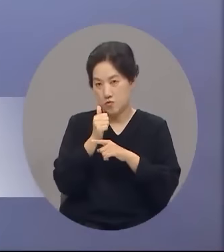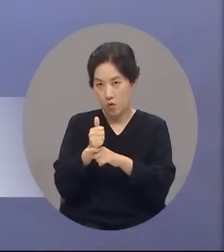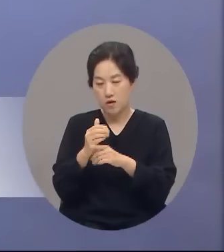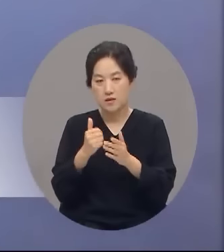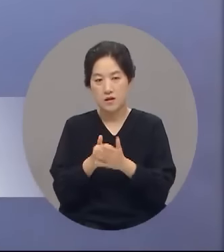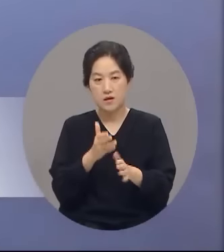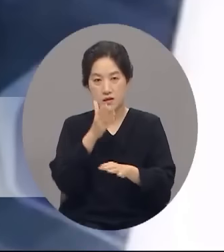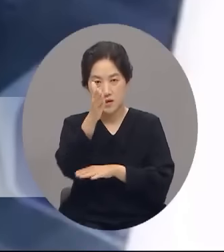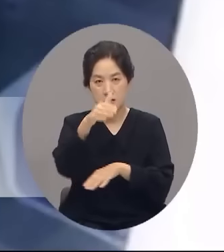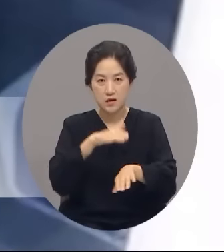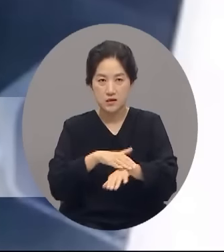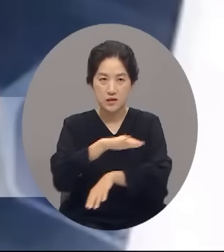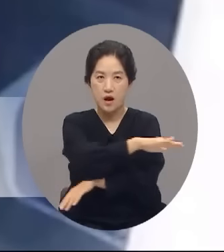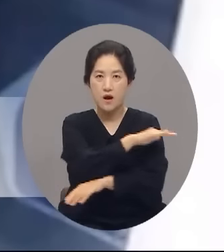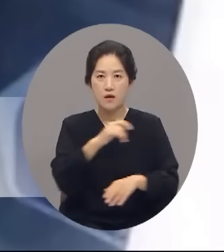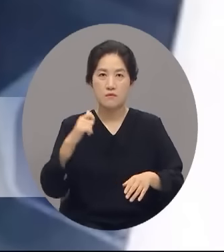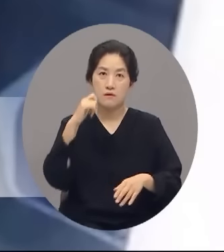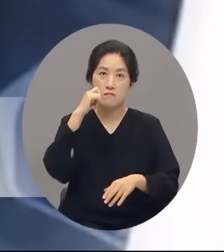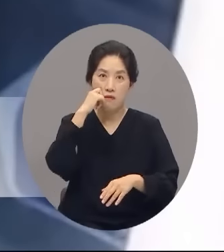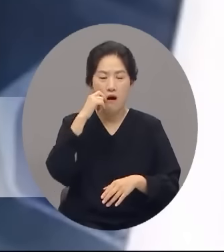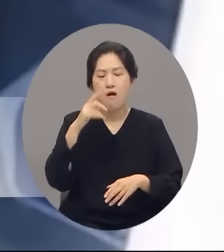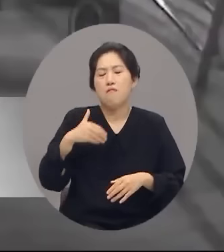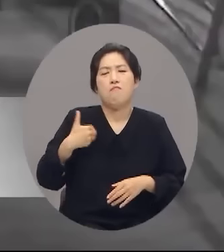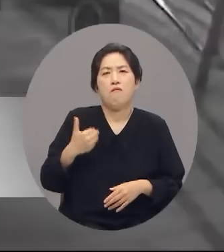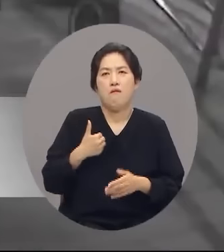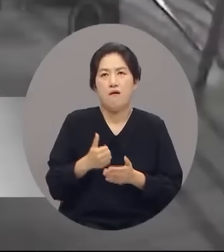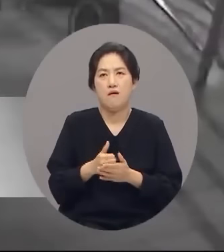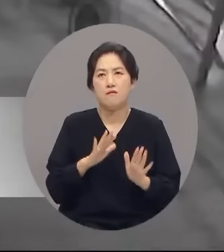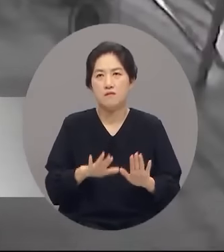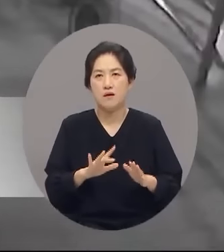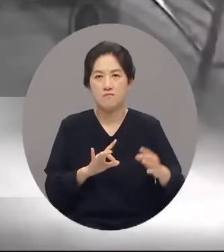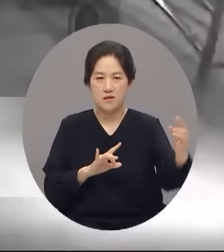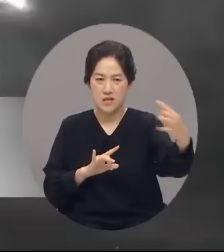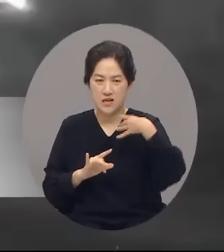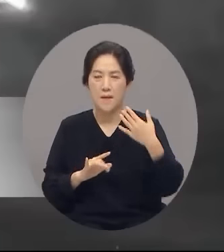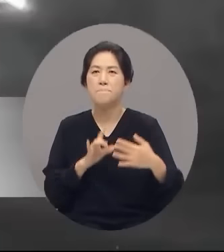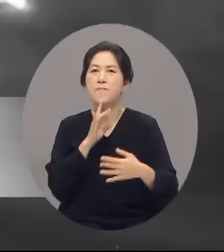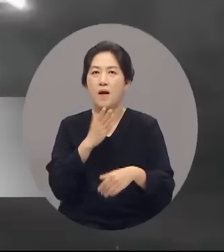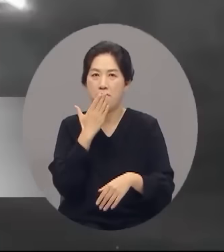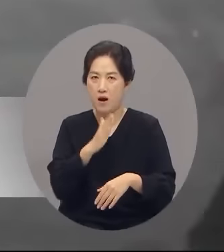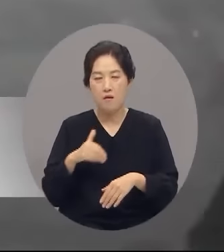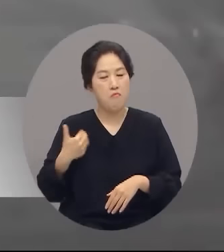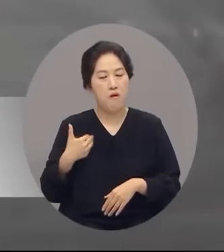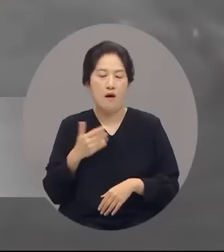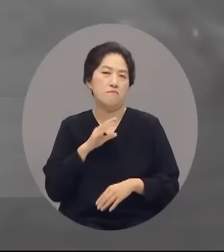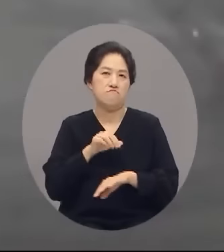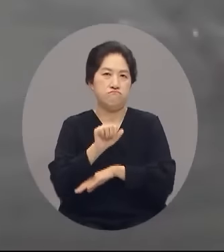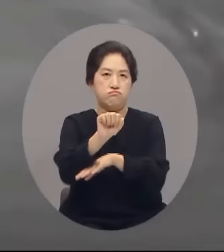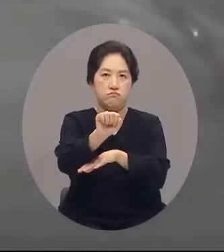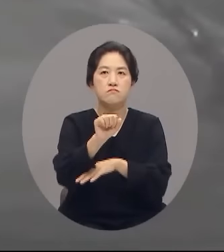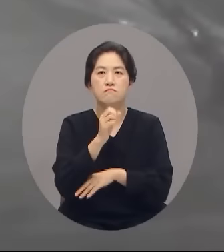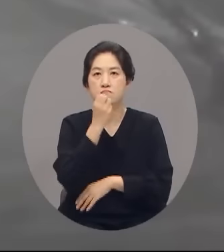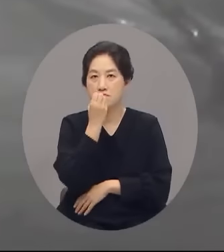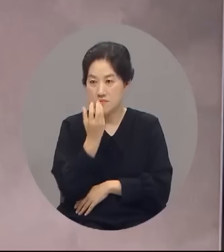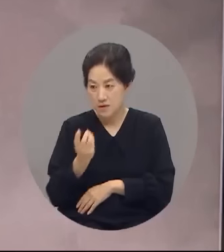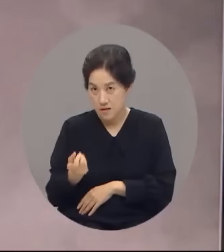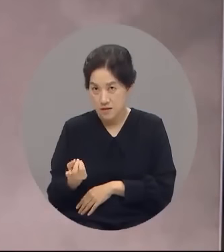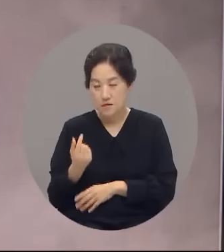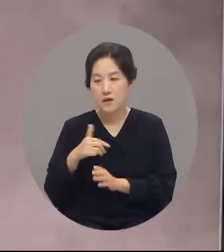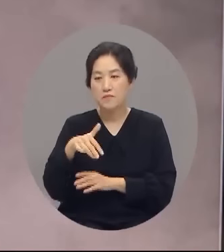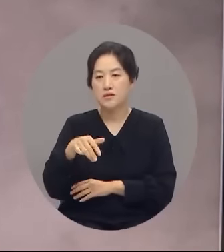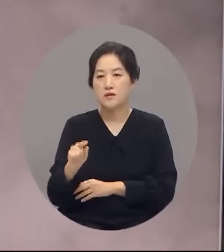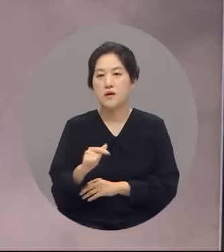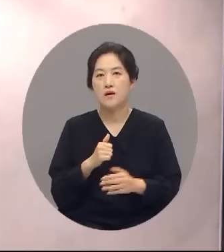직진이나 좌회전이 금지된 사실은 몰랐다. 즉 일방 통행로인지 몰랐다고 진술한 사실이 확인됐습니다. 이에 경찰은 차